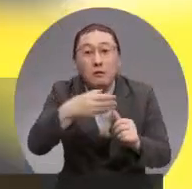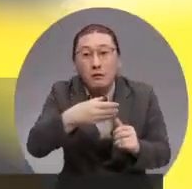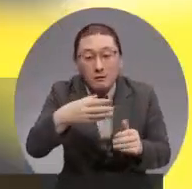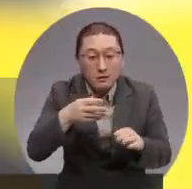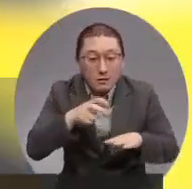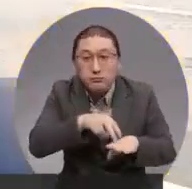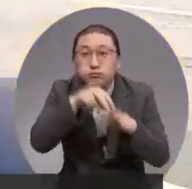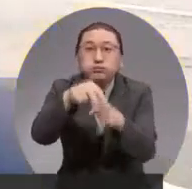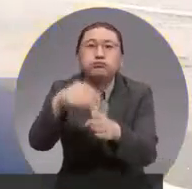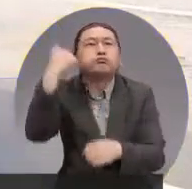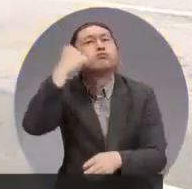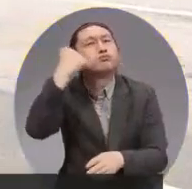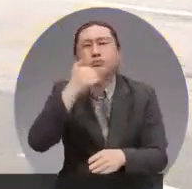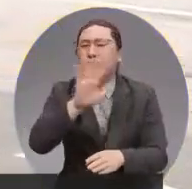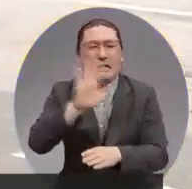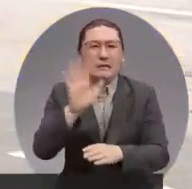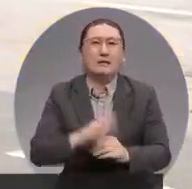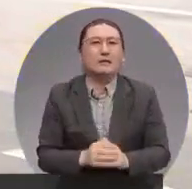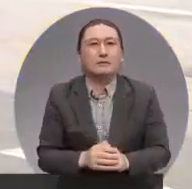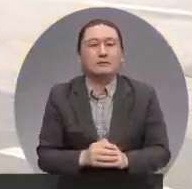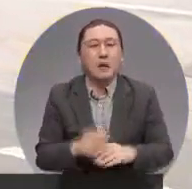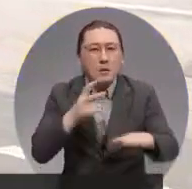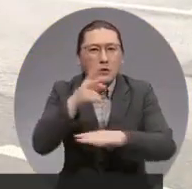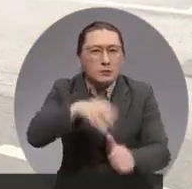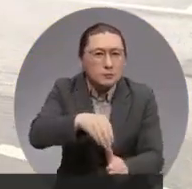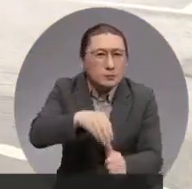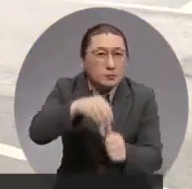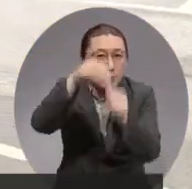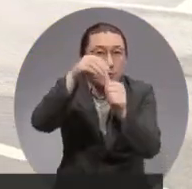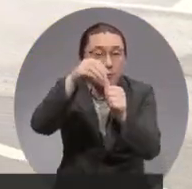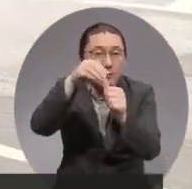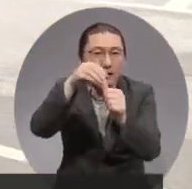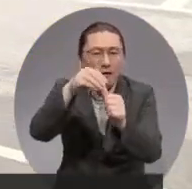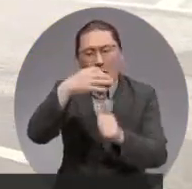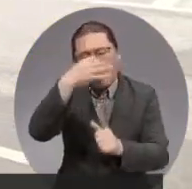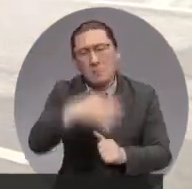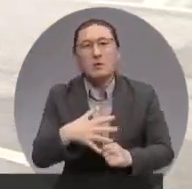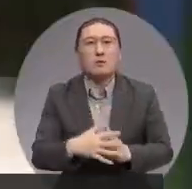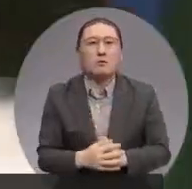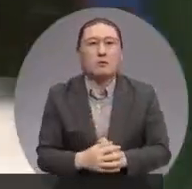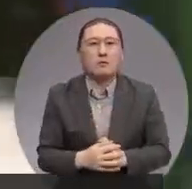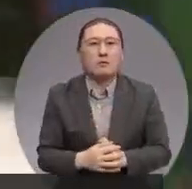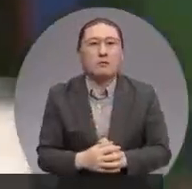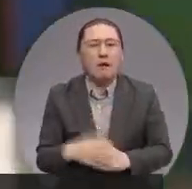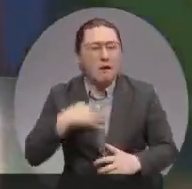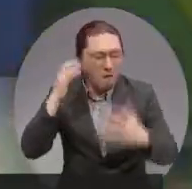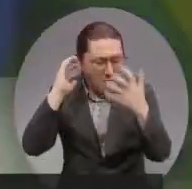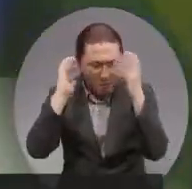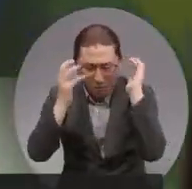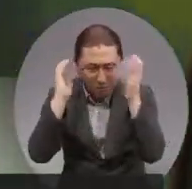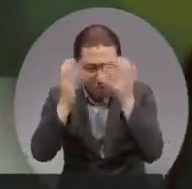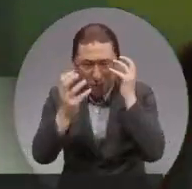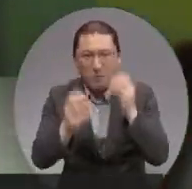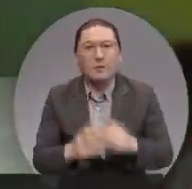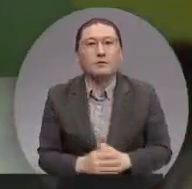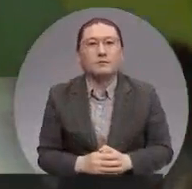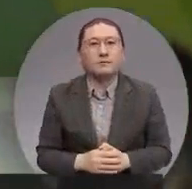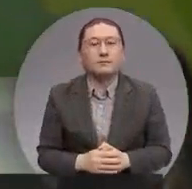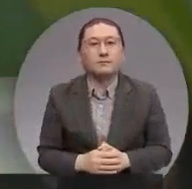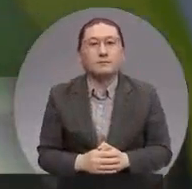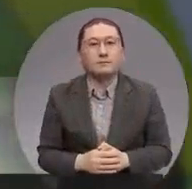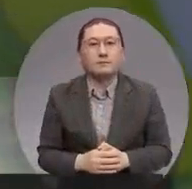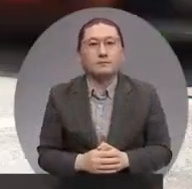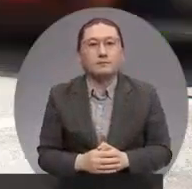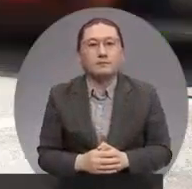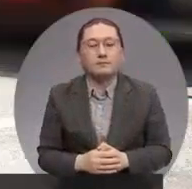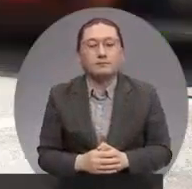가시고 싶으시겠어요? 버스를 구하기 힘들어진 교육 당국도 곤혹스럽기는 마찬가지입니다. 당장 2학기